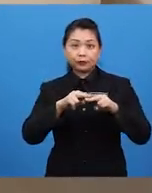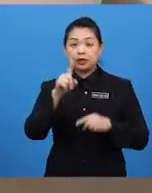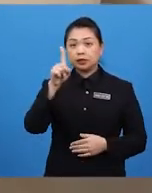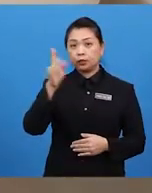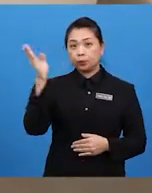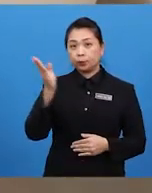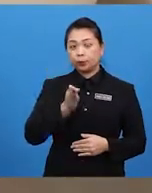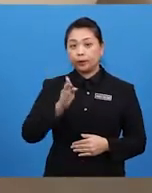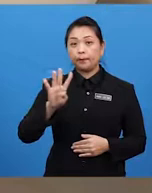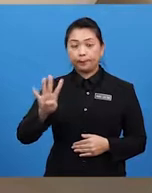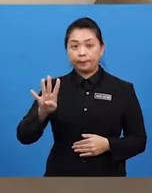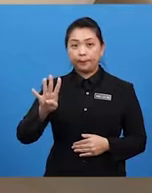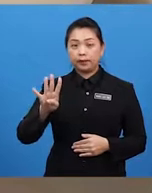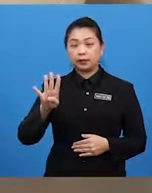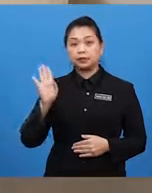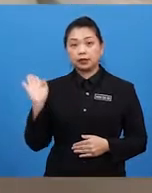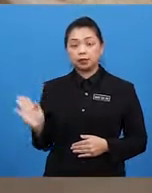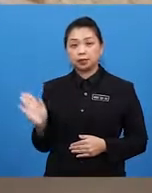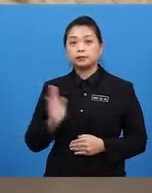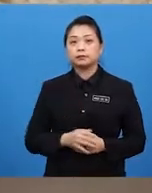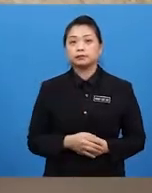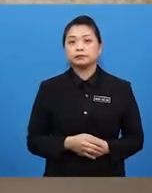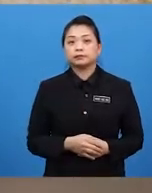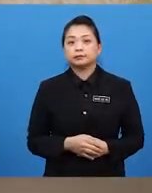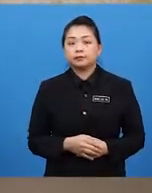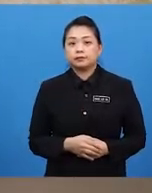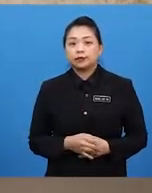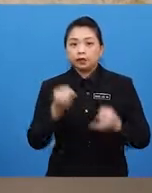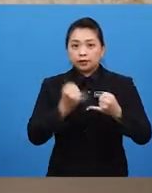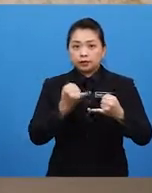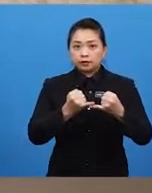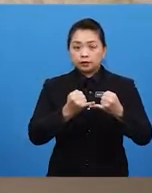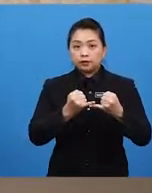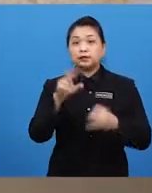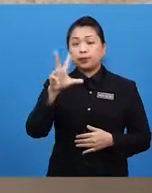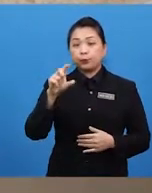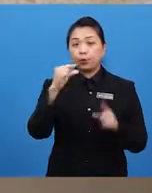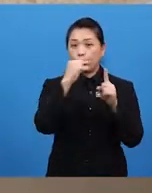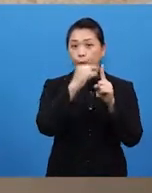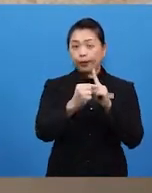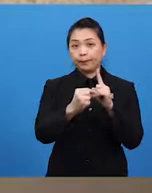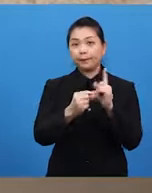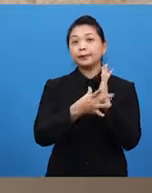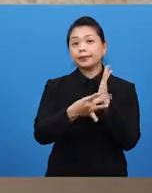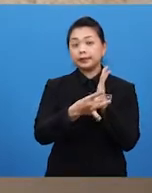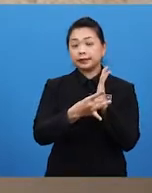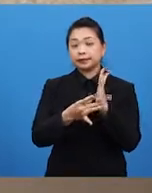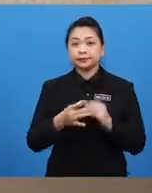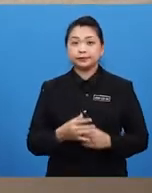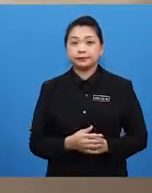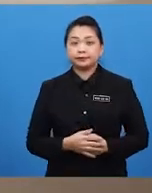kupon 4 camcad di Najwa dan akhir sekali 30 gram mentega